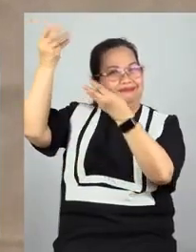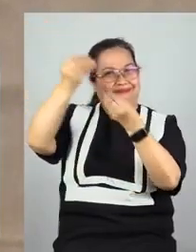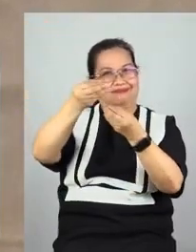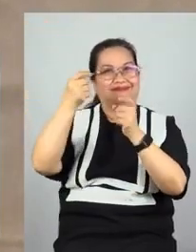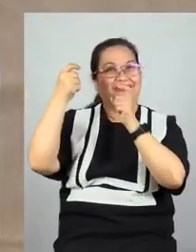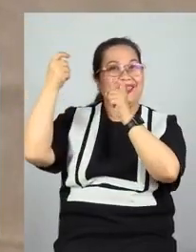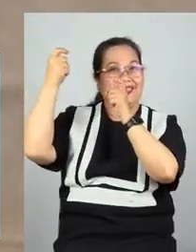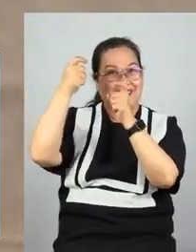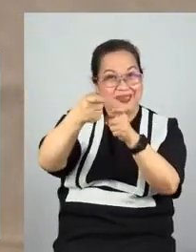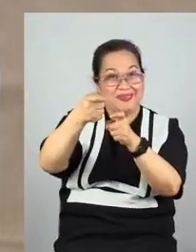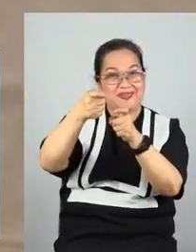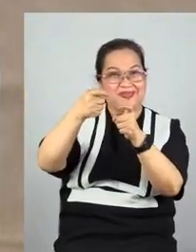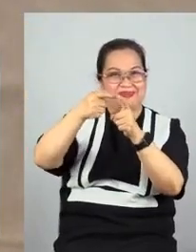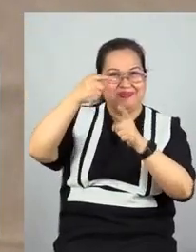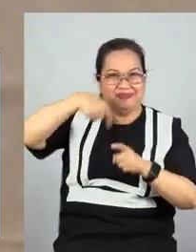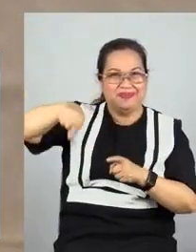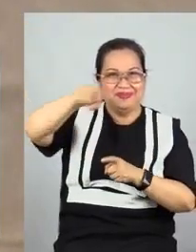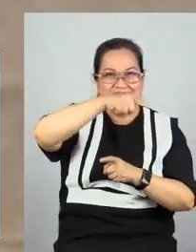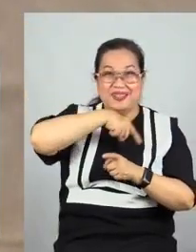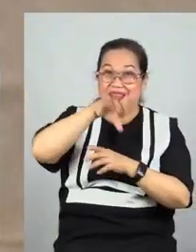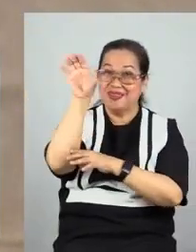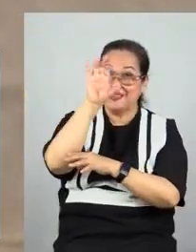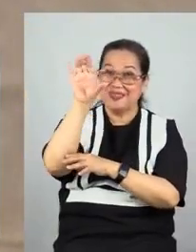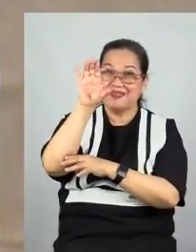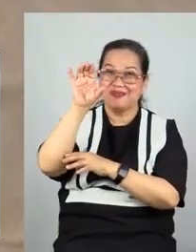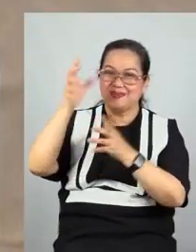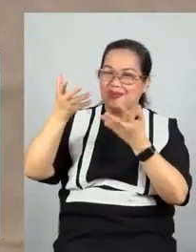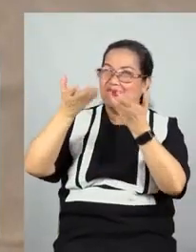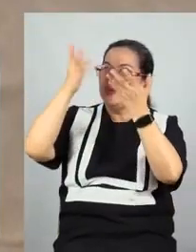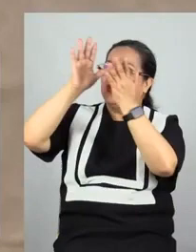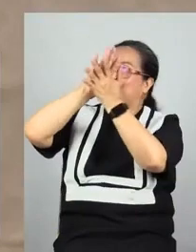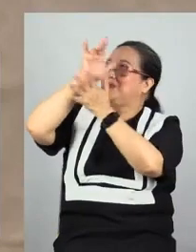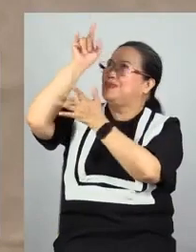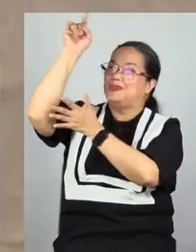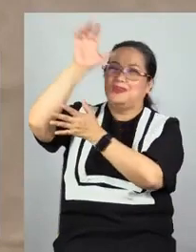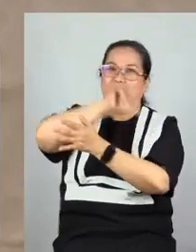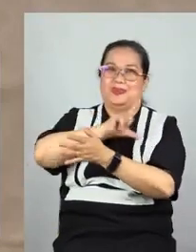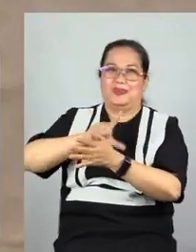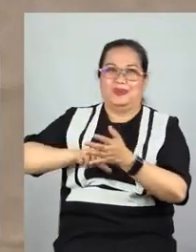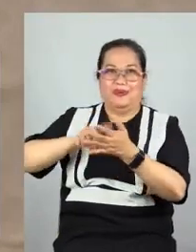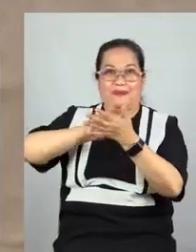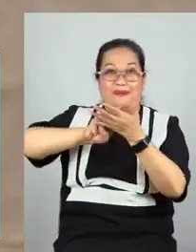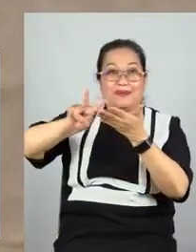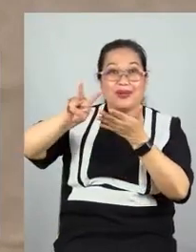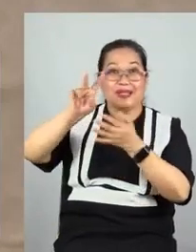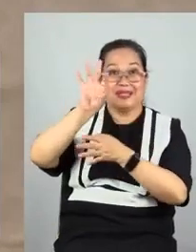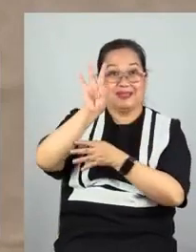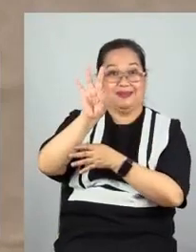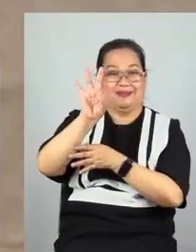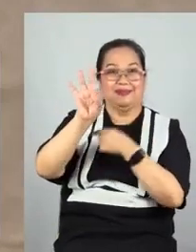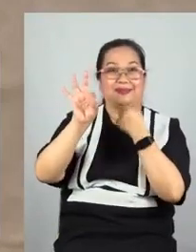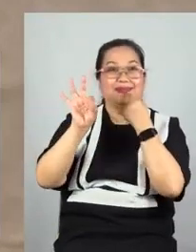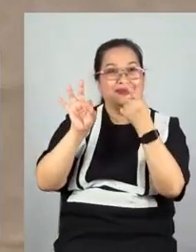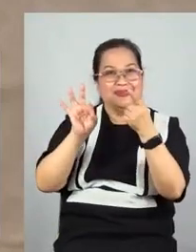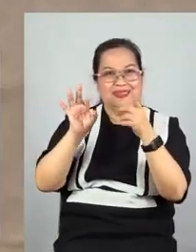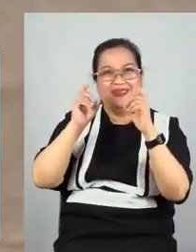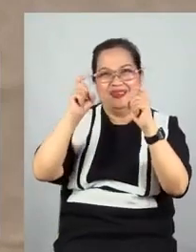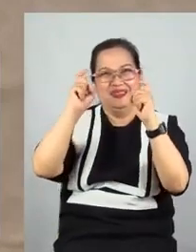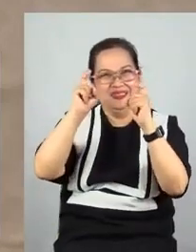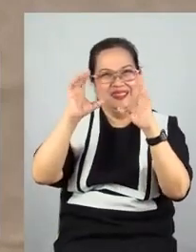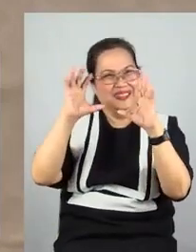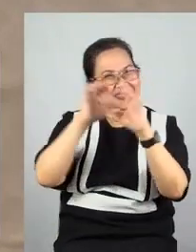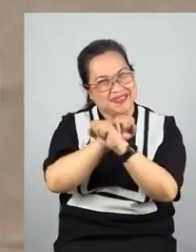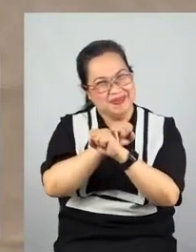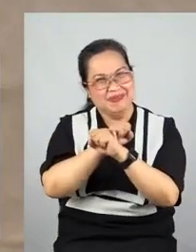aginaldo na ito sa atin, He was exalted, a glorious Lord. Verse 9, sabi ko sa inyo, bibilis eh.